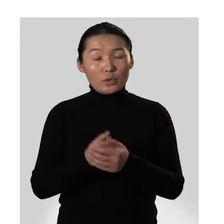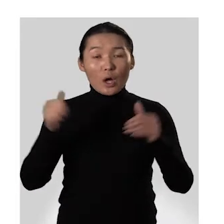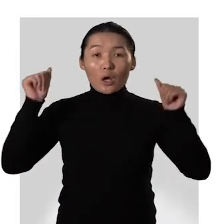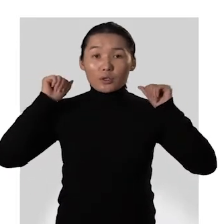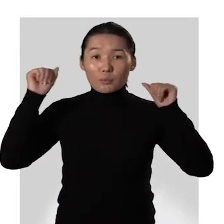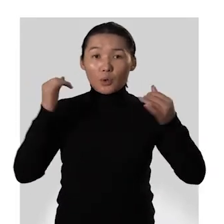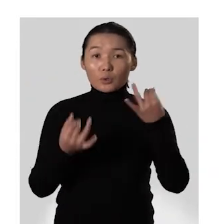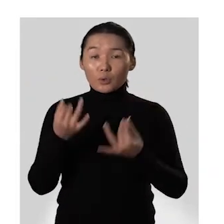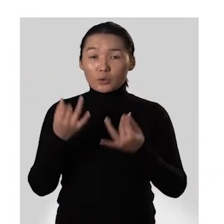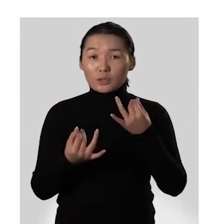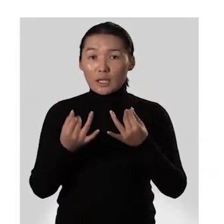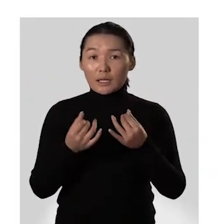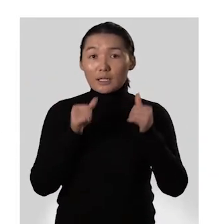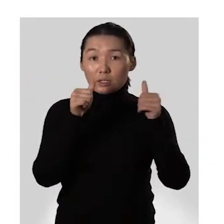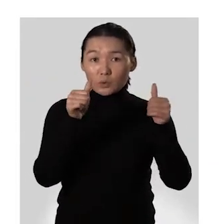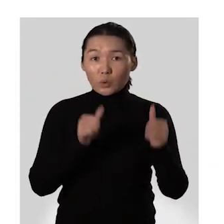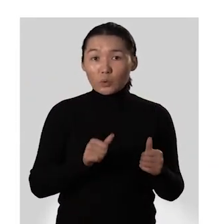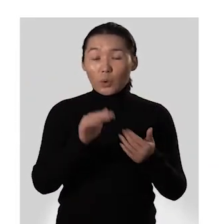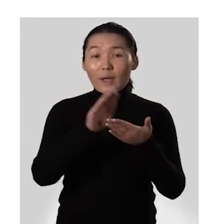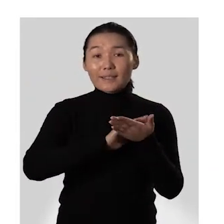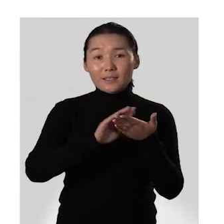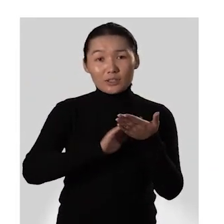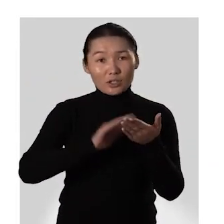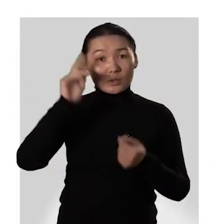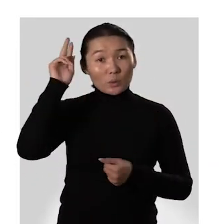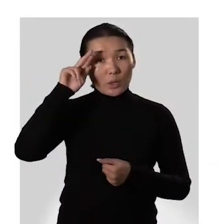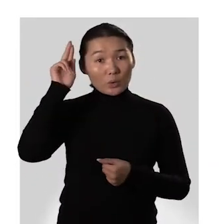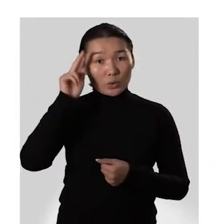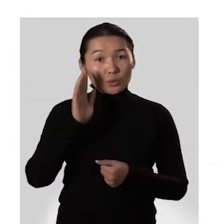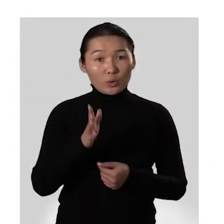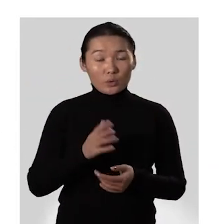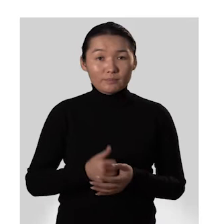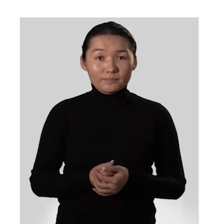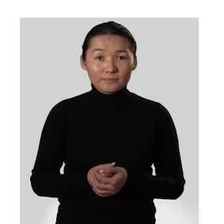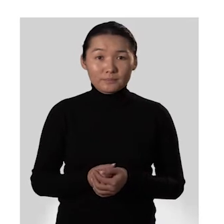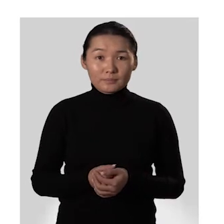жөнүндө сүрөттөө эссесин жазууга үйрөнөсүңөр.